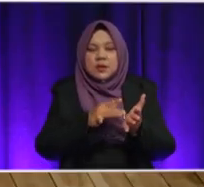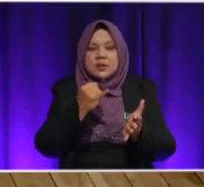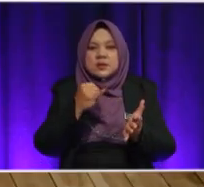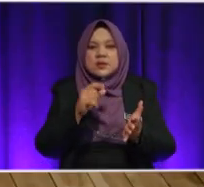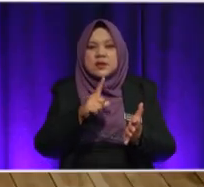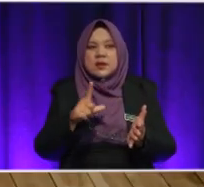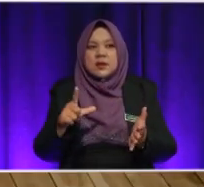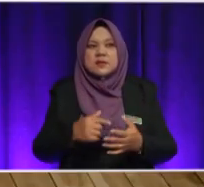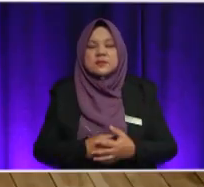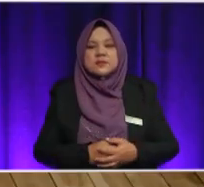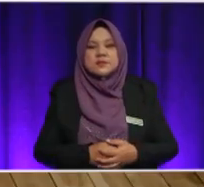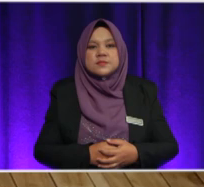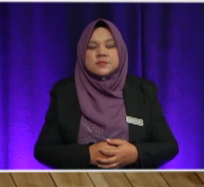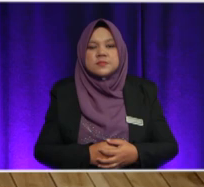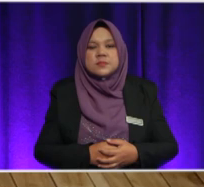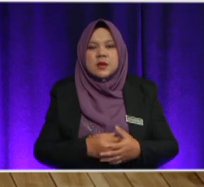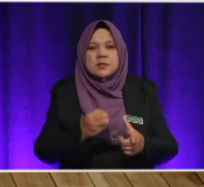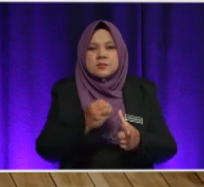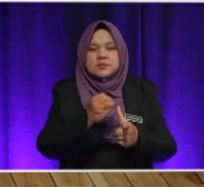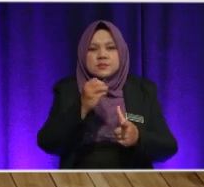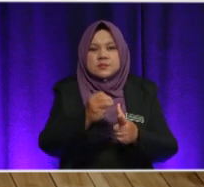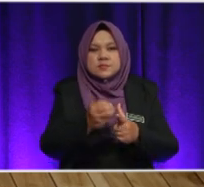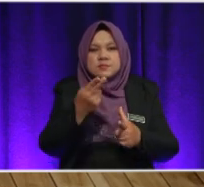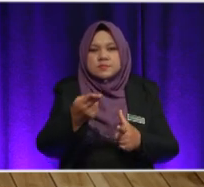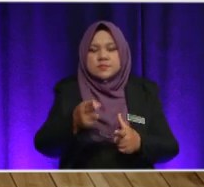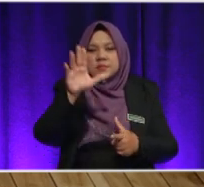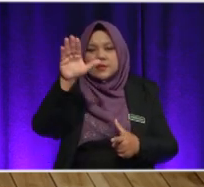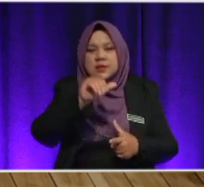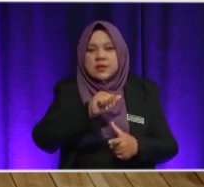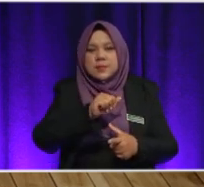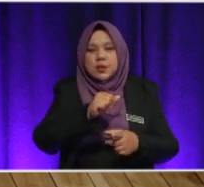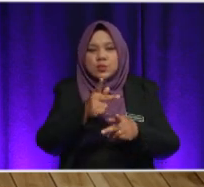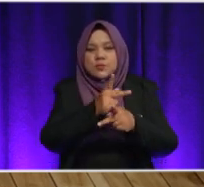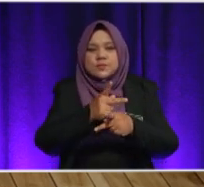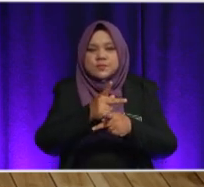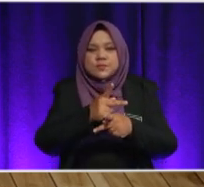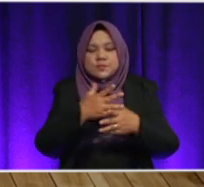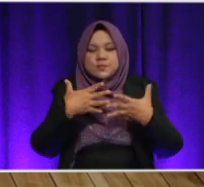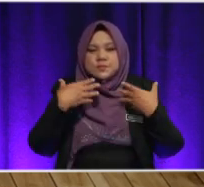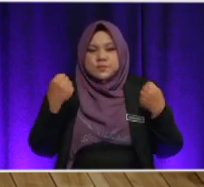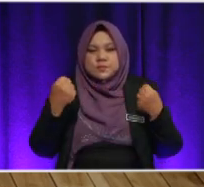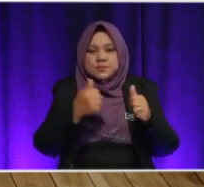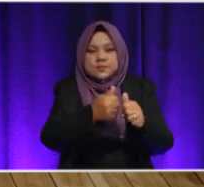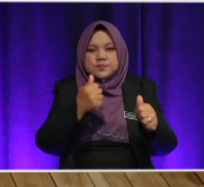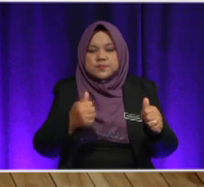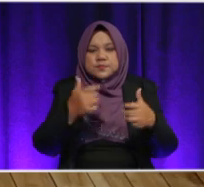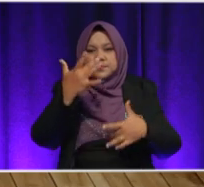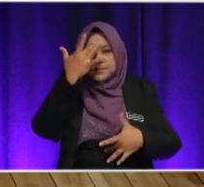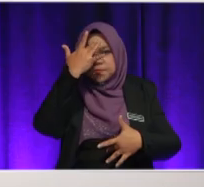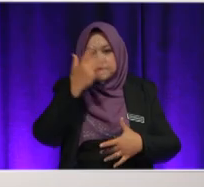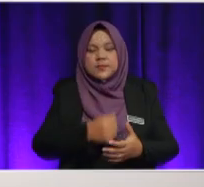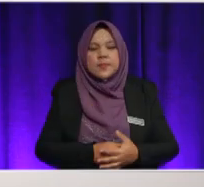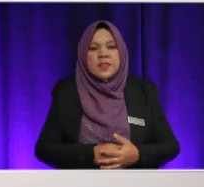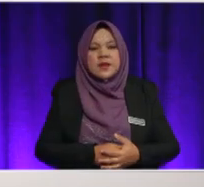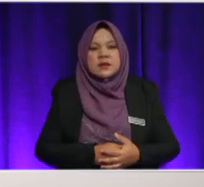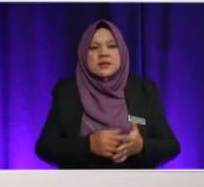atau bahan yang diambil untuk mengawal kesehatan merawat atau mencegah penyakit Mbak ialah Apa miral